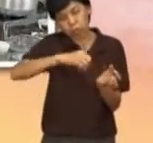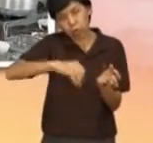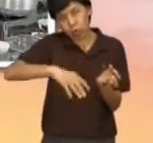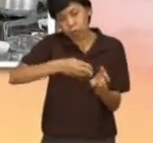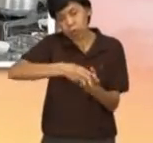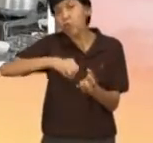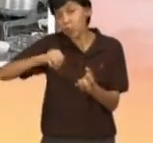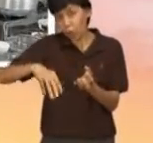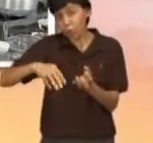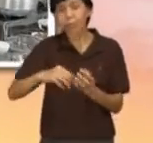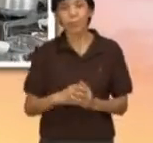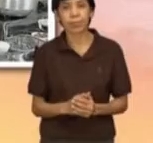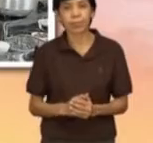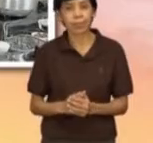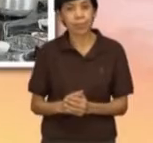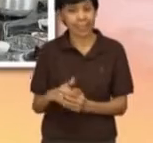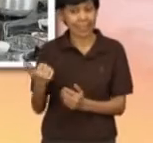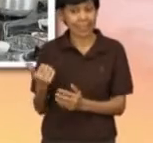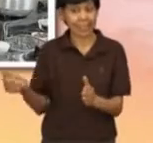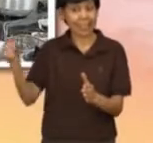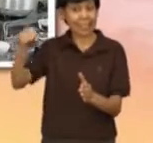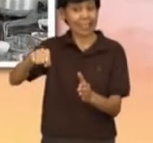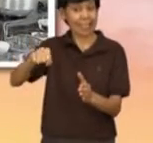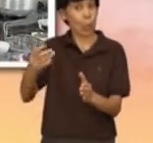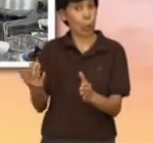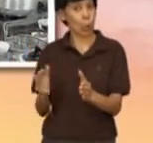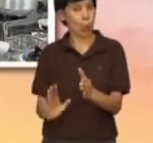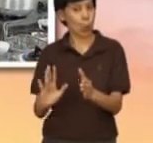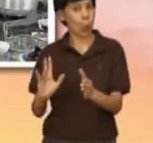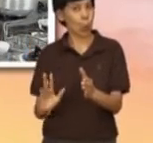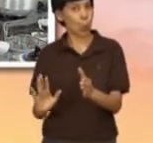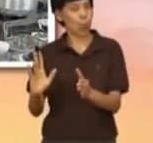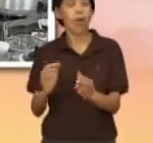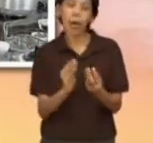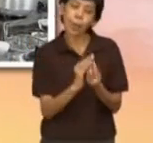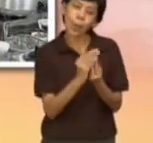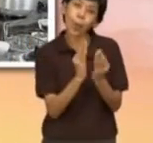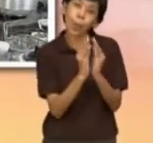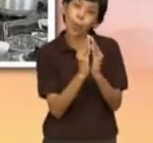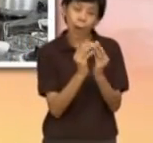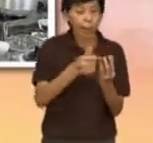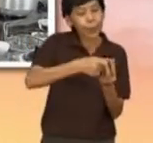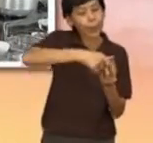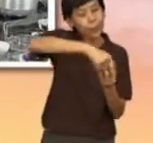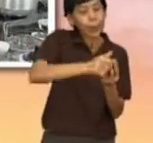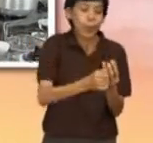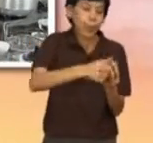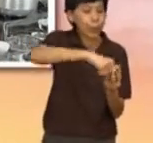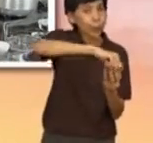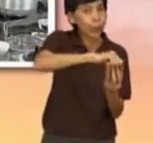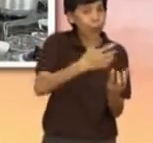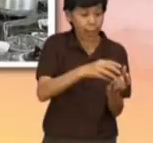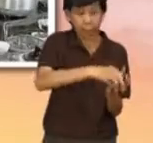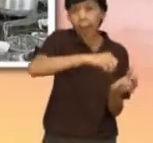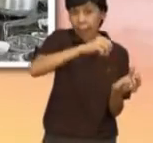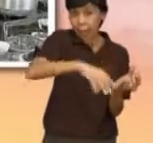แล้วในระหว่างที่รอห่อหมกนึ่งเสร็จนะคะก็มาทำในส่วนของดอกบัวเพื่อที่เราจะได้วางถ้วยตะไค